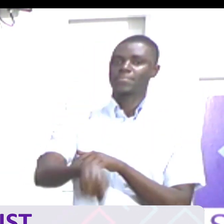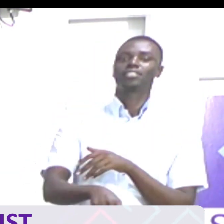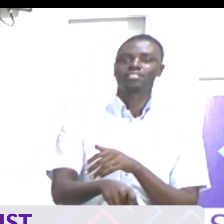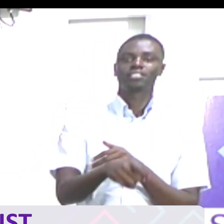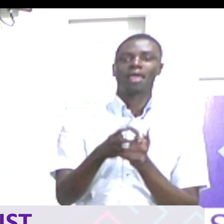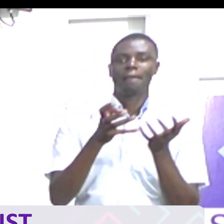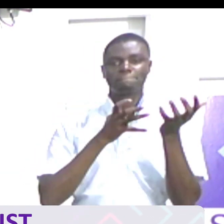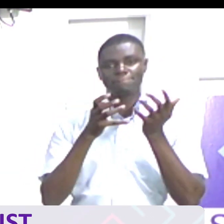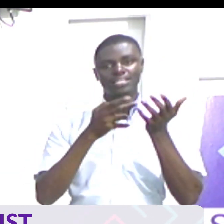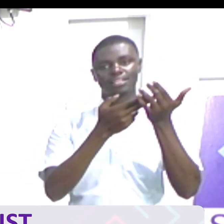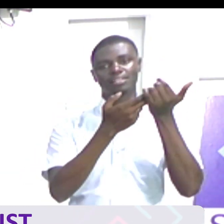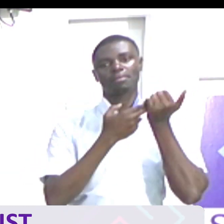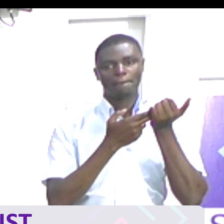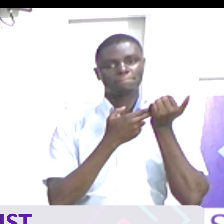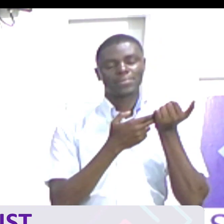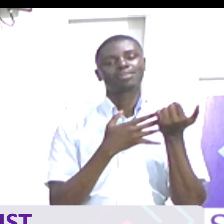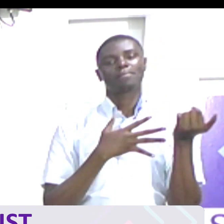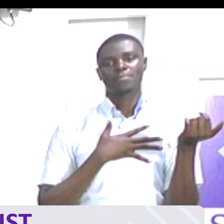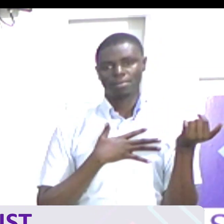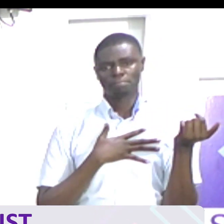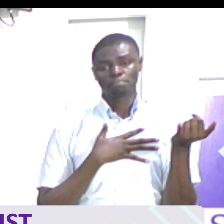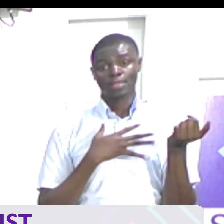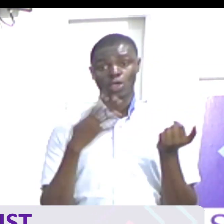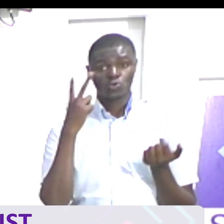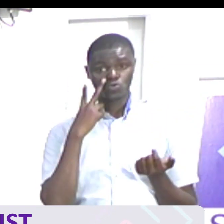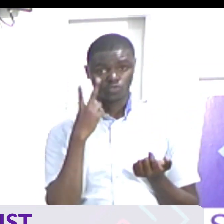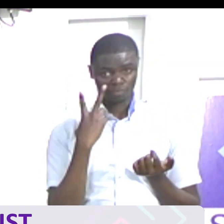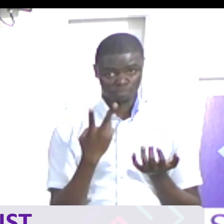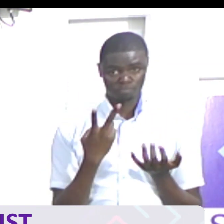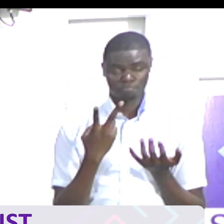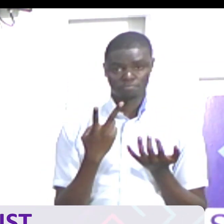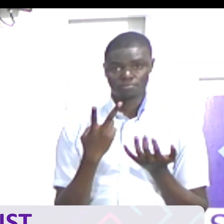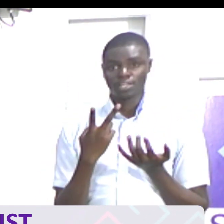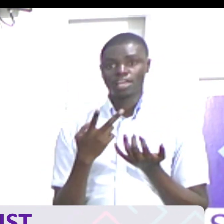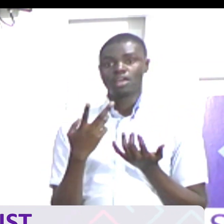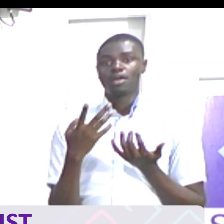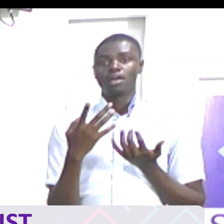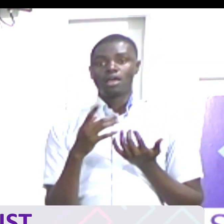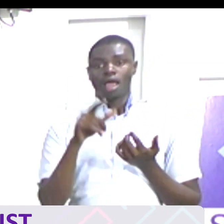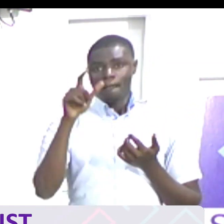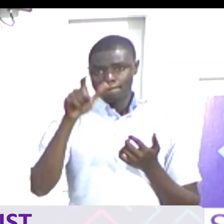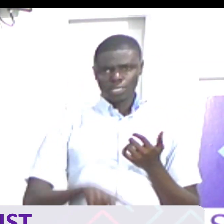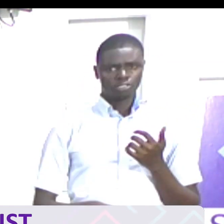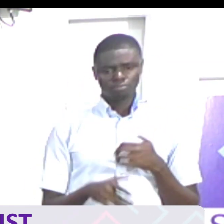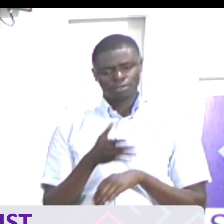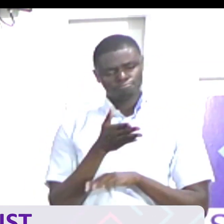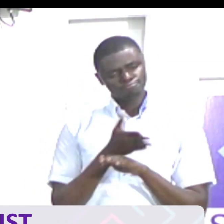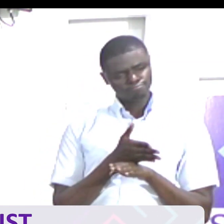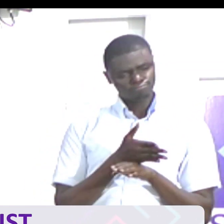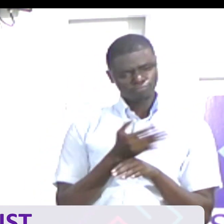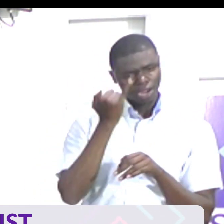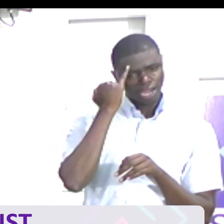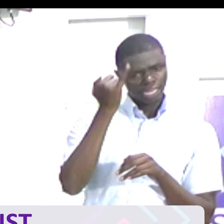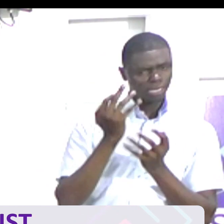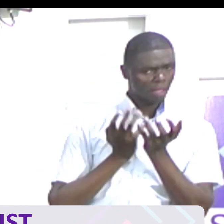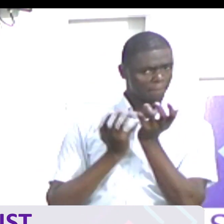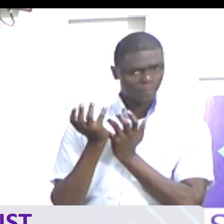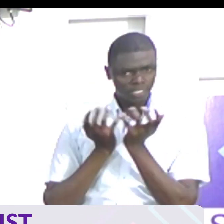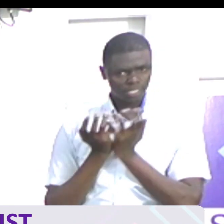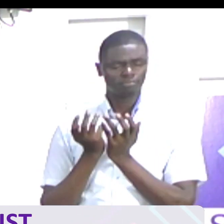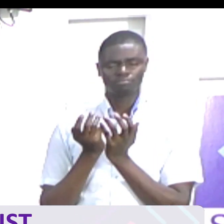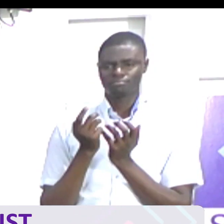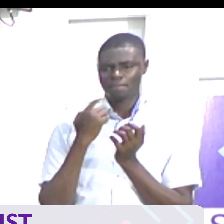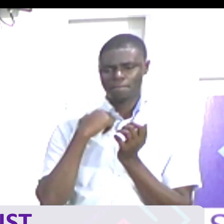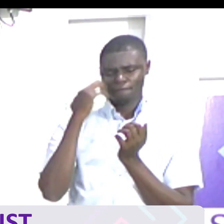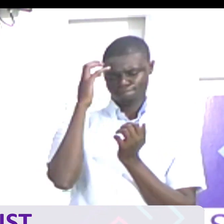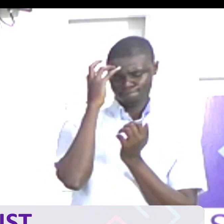ni business partner. Kabisa. Unacheki, so sana unapata msee utulia. Ikifika ni idea busy,